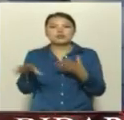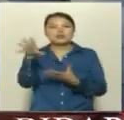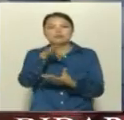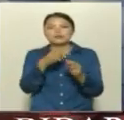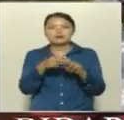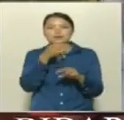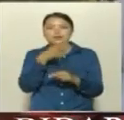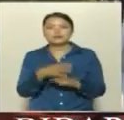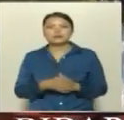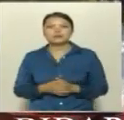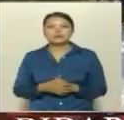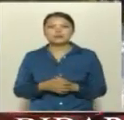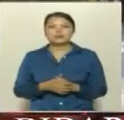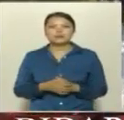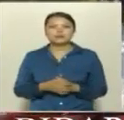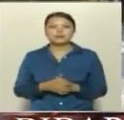артистов